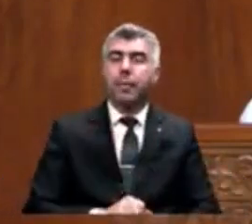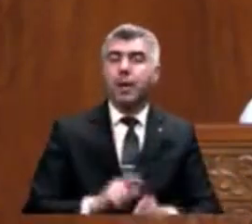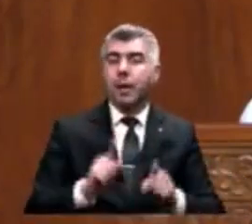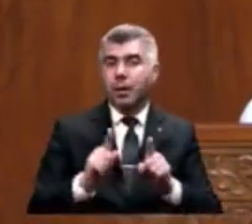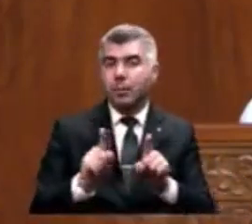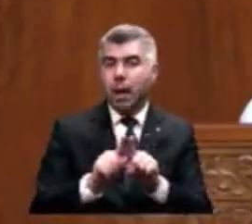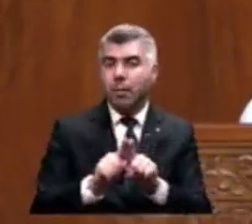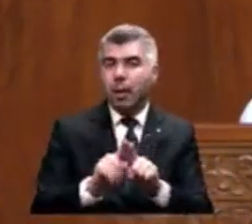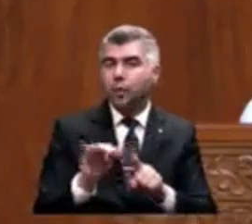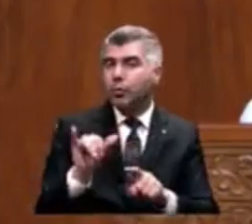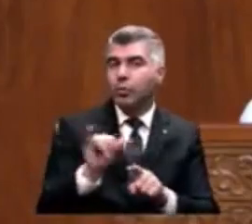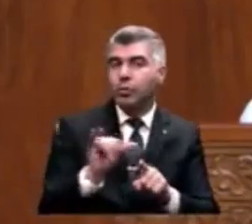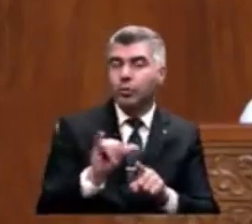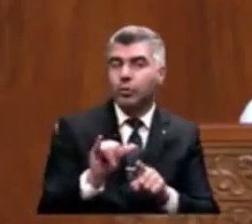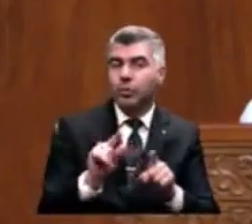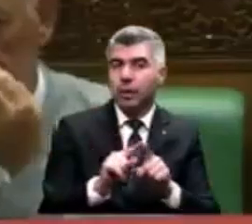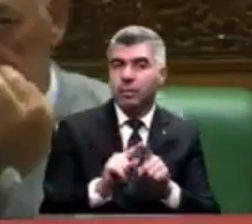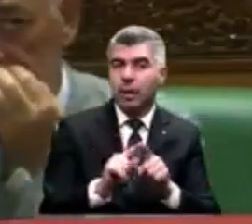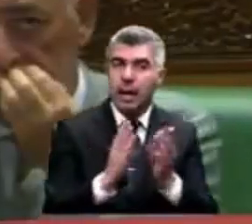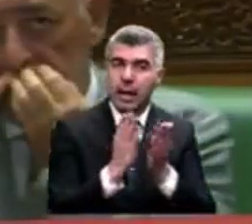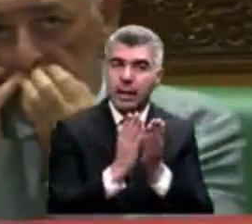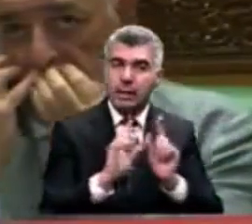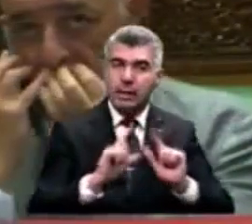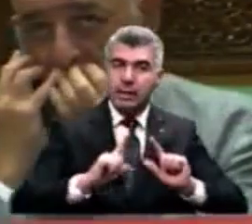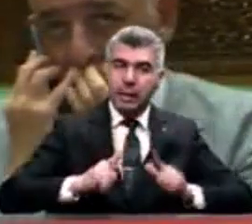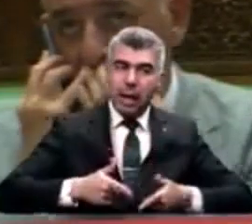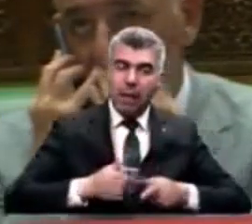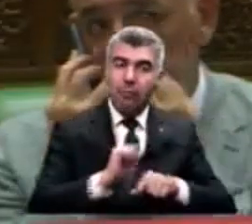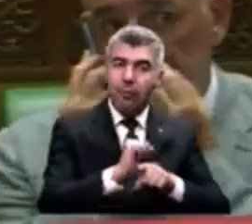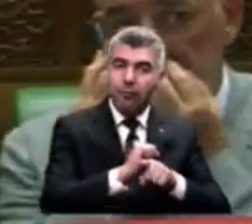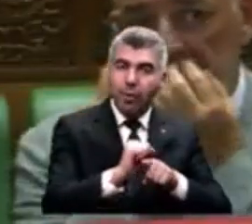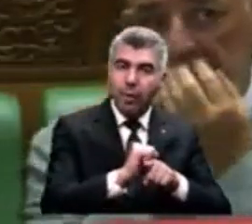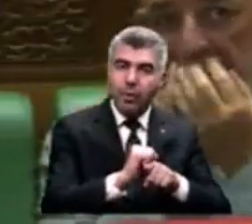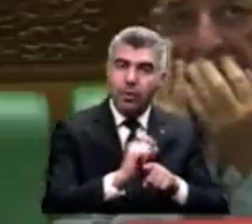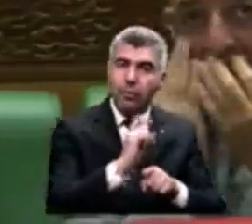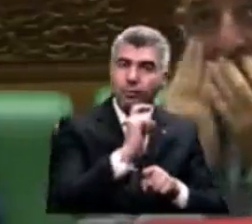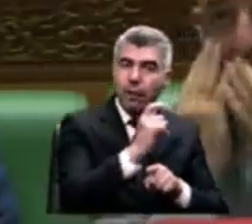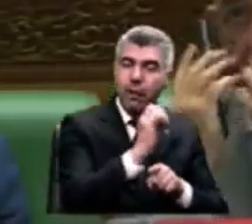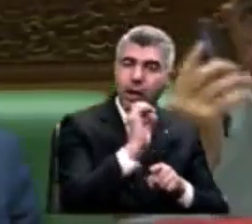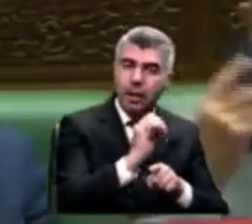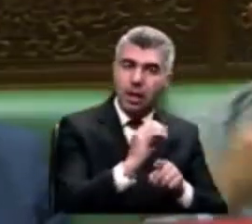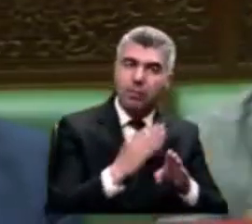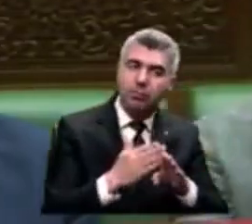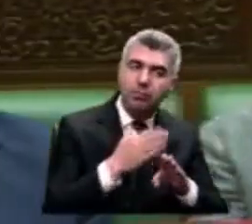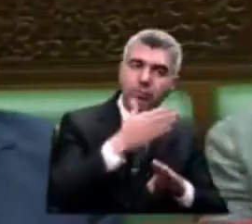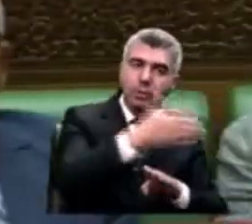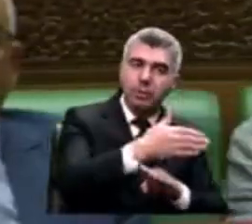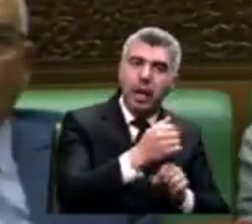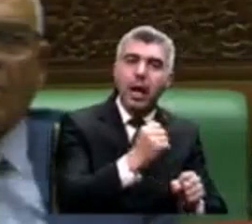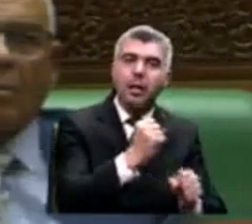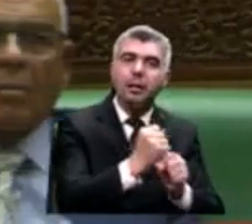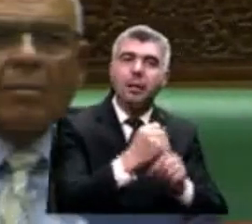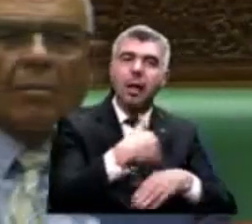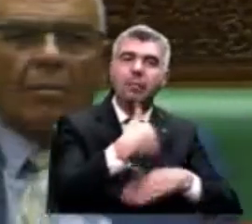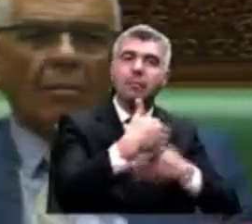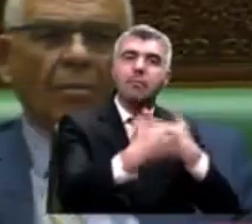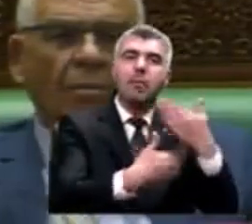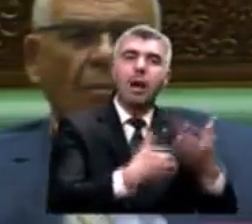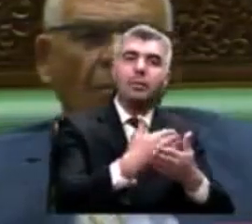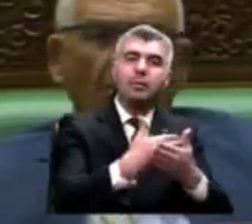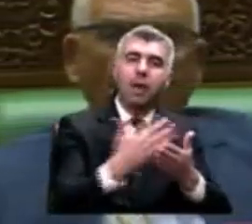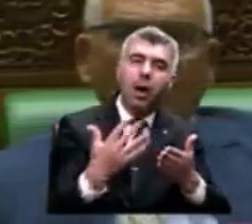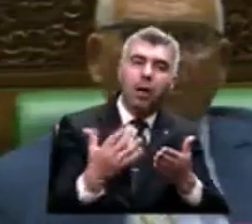لكي يصبح هذا المسار المدخل الأساسي لولوج المهنة.